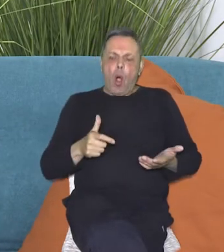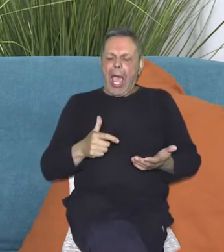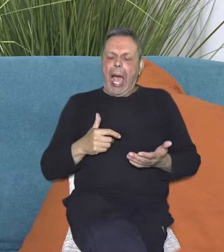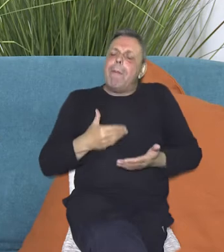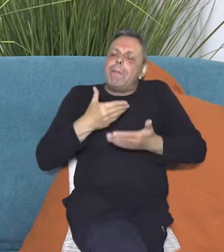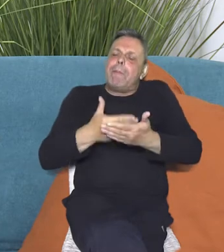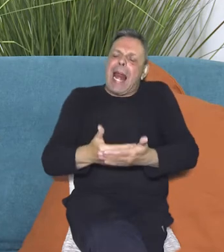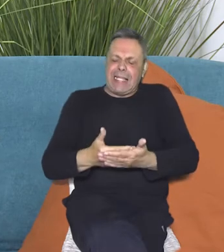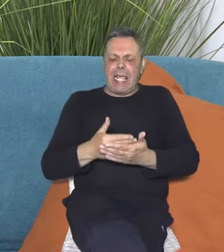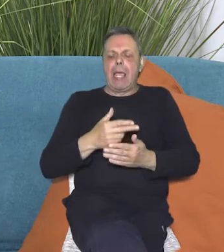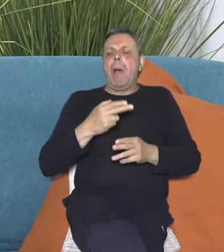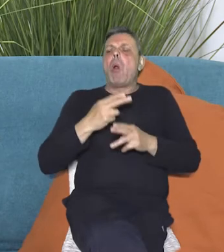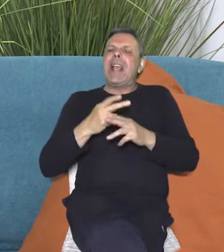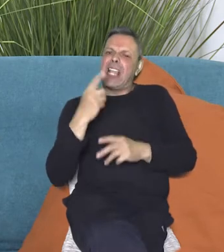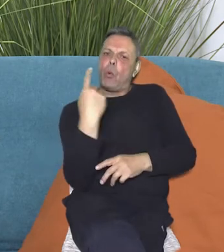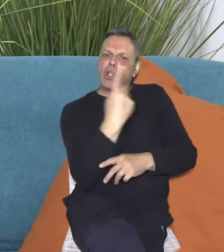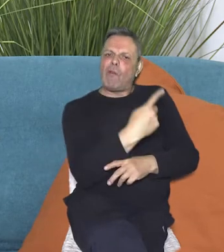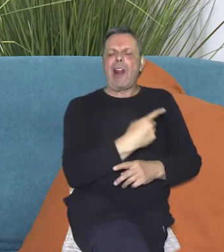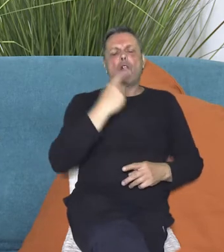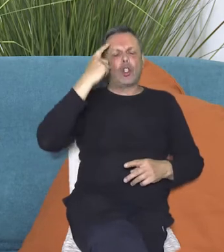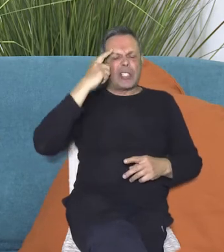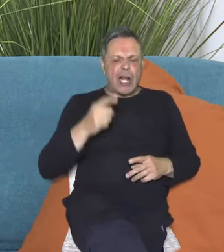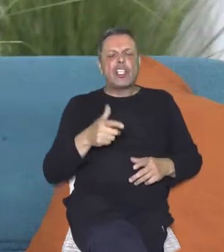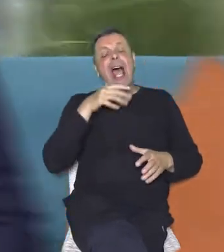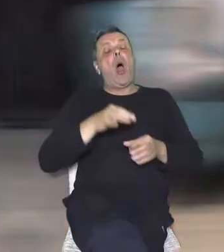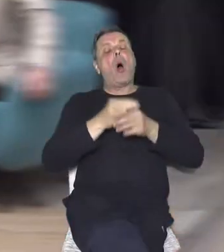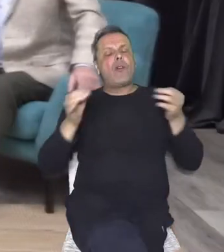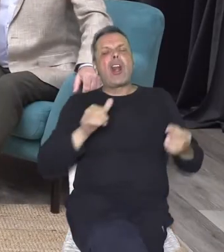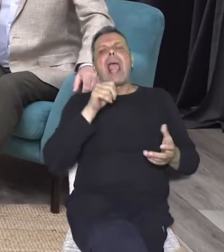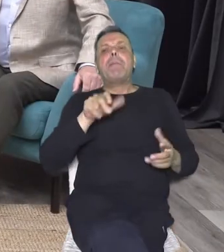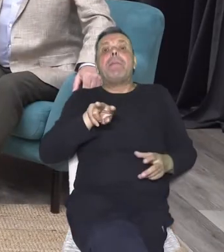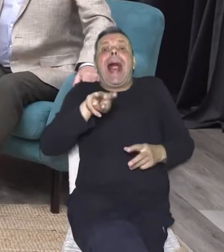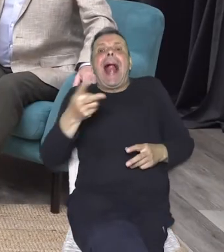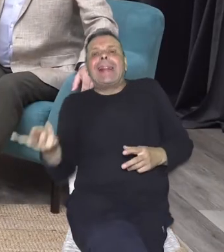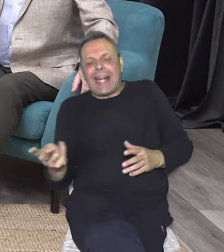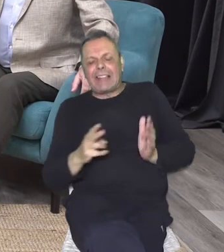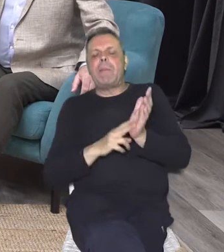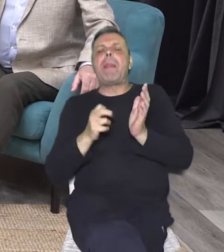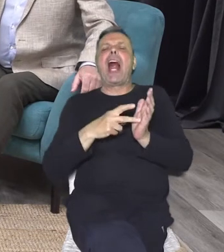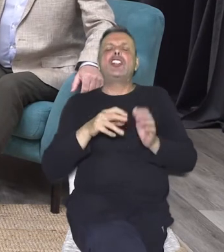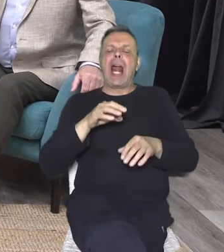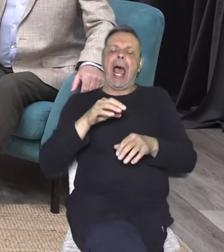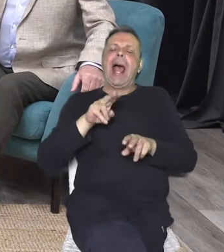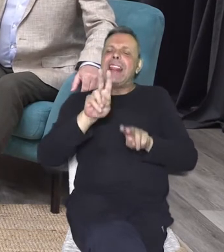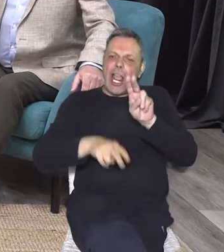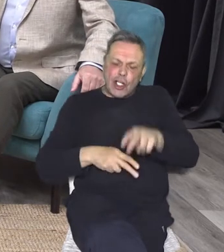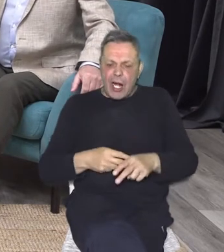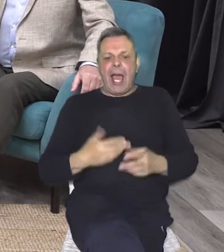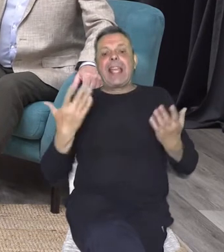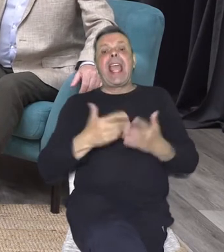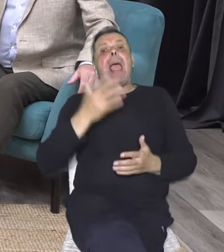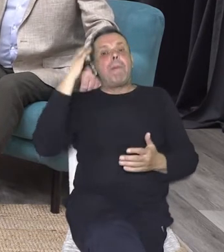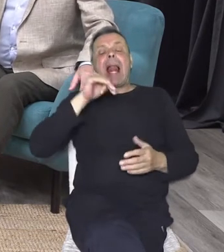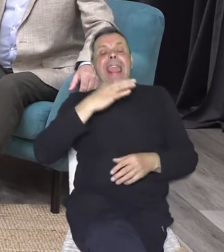holistički prilazi bolesniku, a to znači da je otvorena i prema alternativnim i komplementarnim načinima liječenja, među kojima je nekada bila